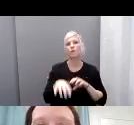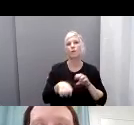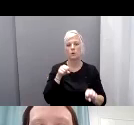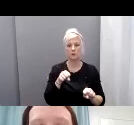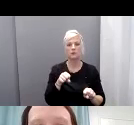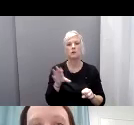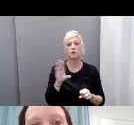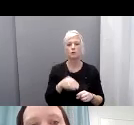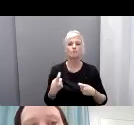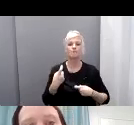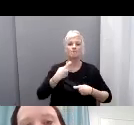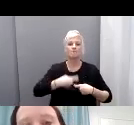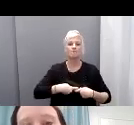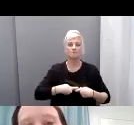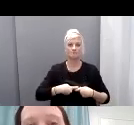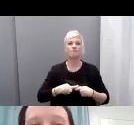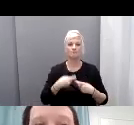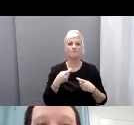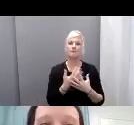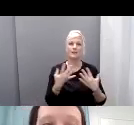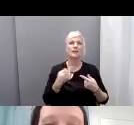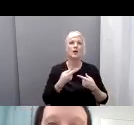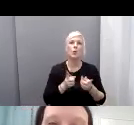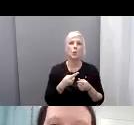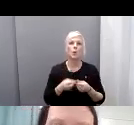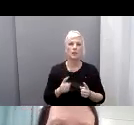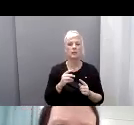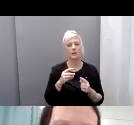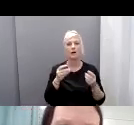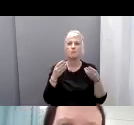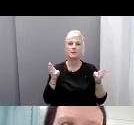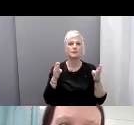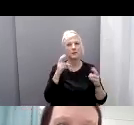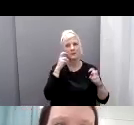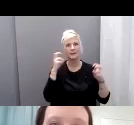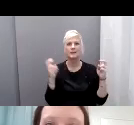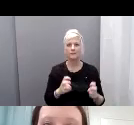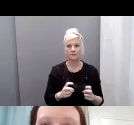till flera olika aspekter då, helt enkelt.